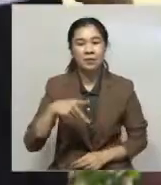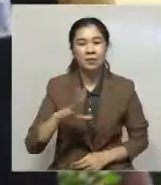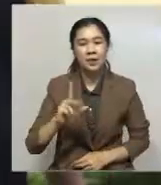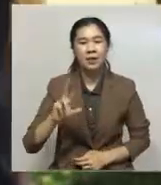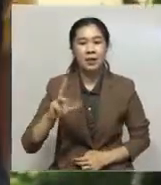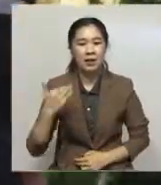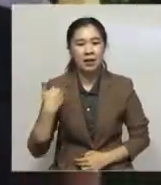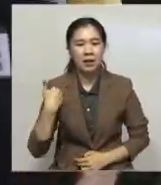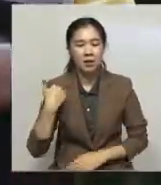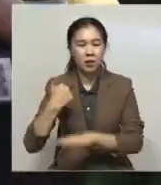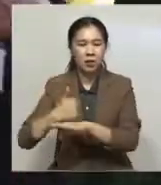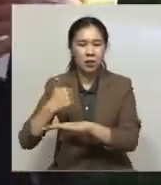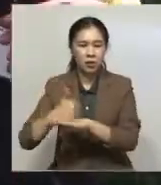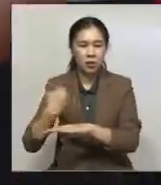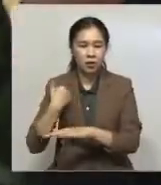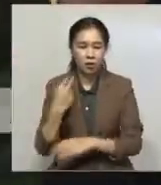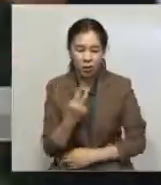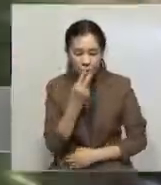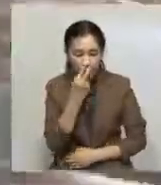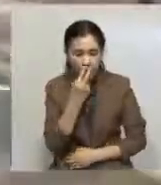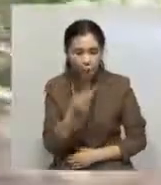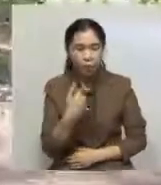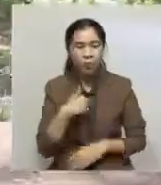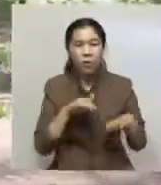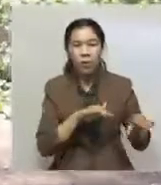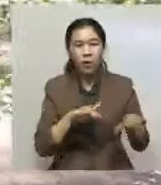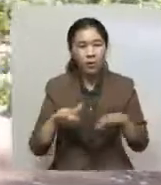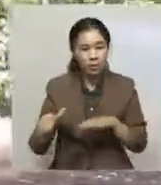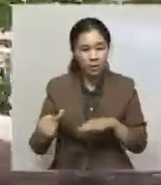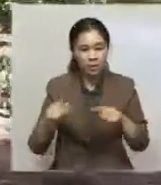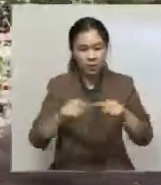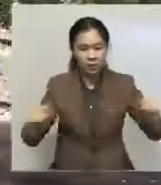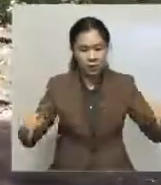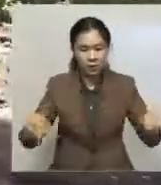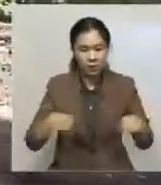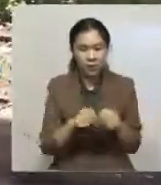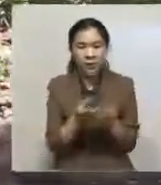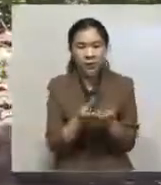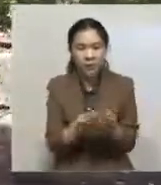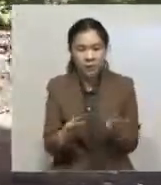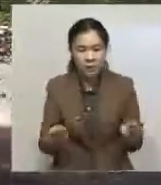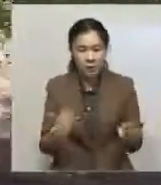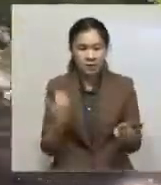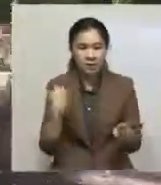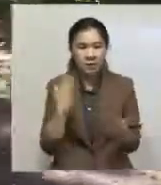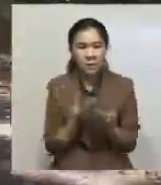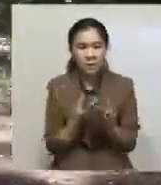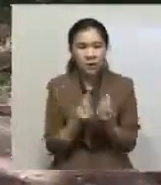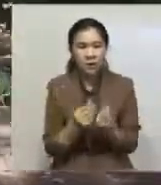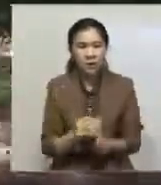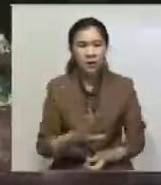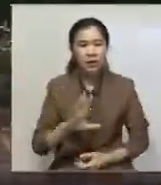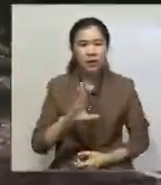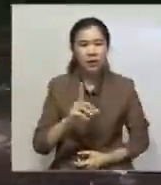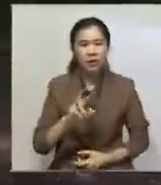อธิบดีกรมธนารักษ์ก็ลงพื้นที่ไปดูความพร้อมที่ราชพัสดุค่ะแปลงที่ลงไปดูเนี่ยเป็นแปลงหมายเลขทะเบียนช